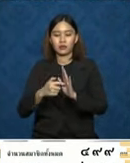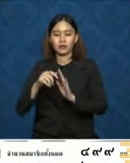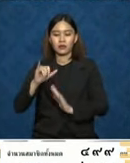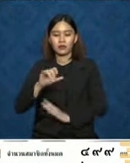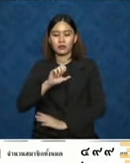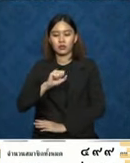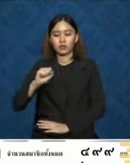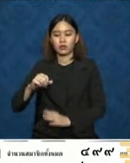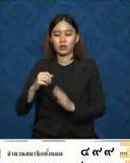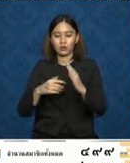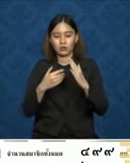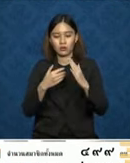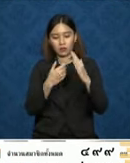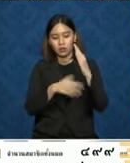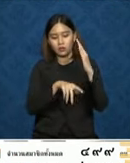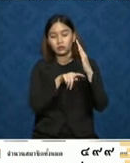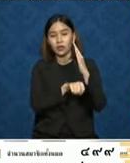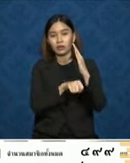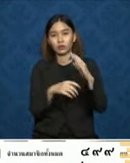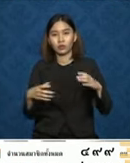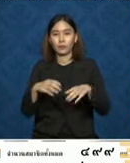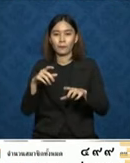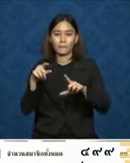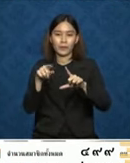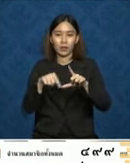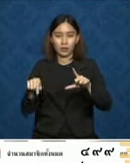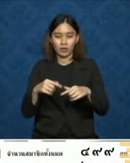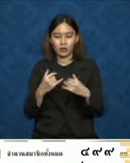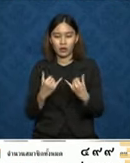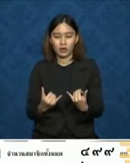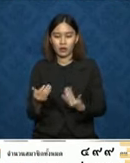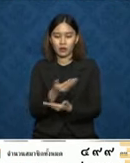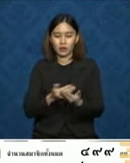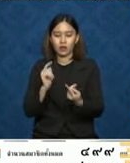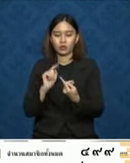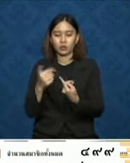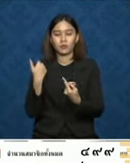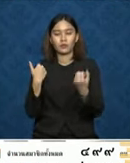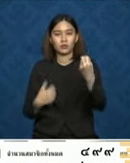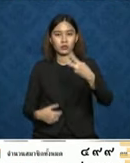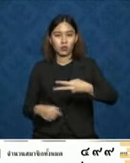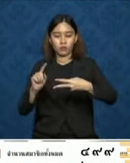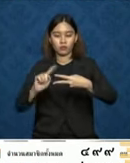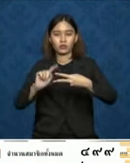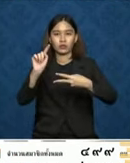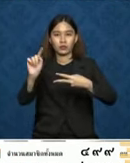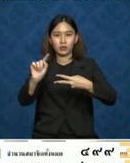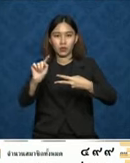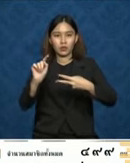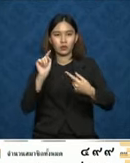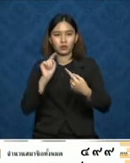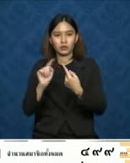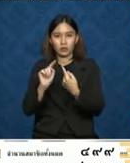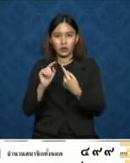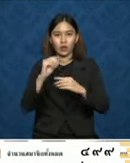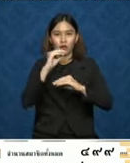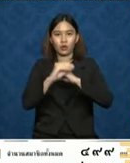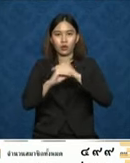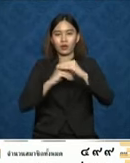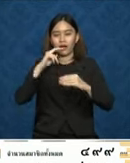ผู้แทนราษฎรจังหวัดตราชพรรคเก้าไกรขอหาือท่านประธานในเรื่องสำคัญ 2เรื่องครับเรื่องแรกครับเป็นเรื่องของโครง